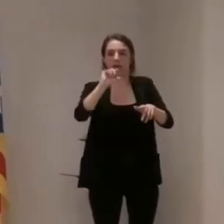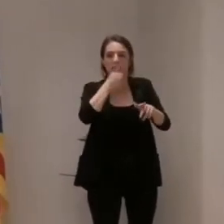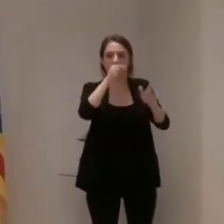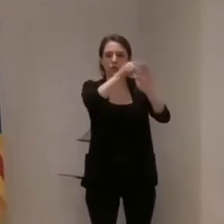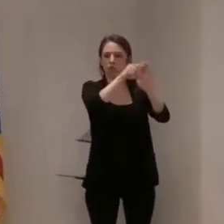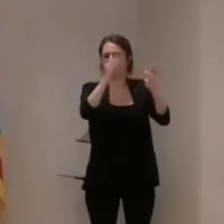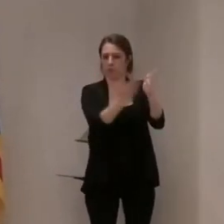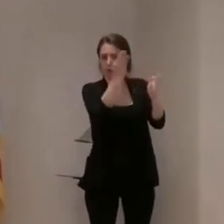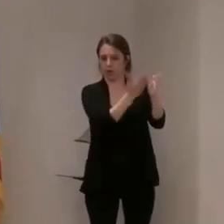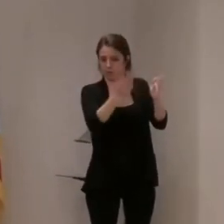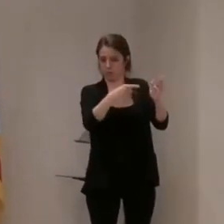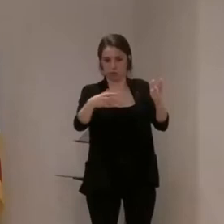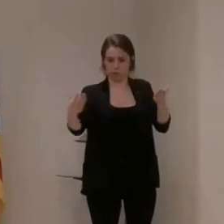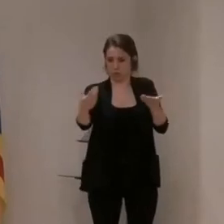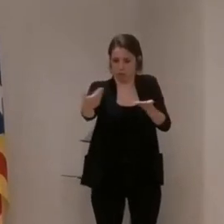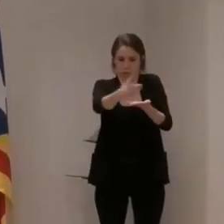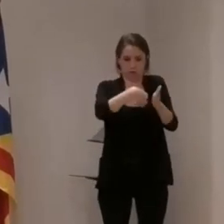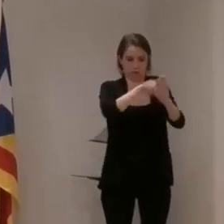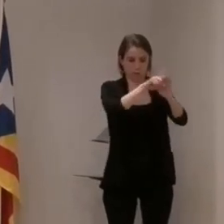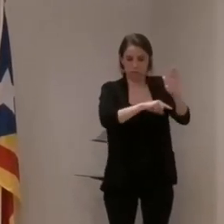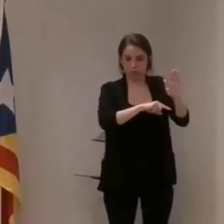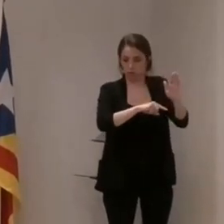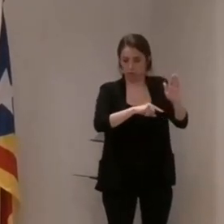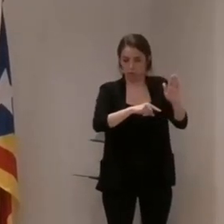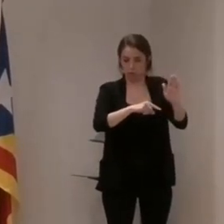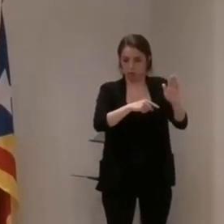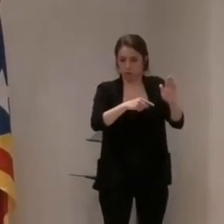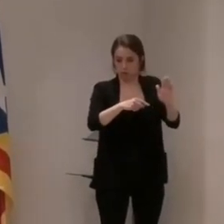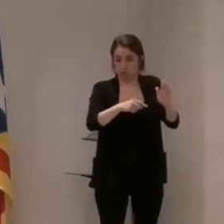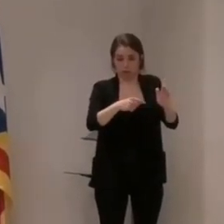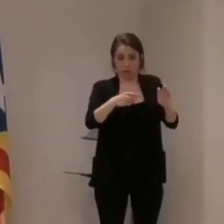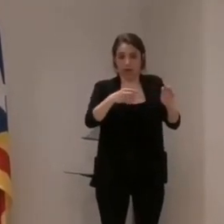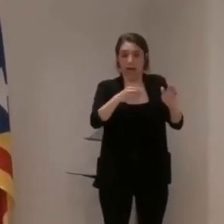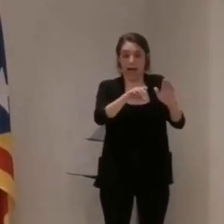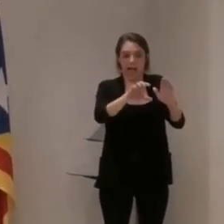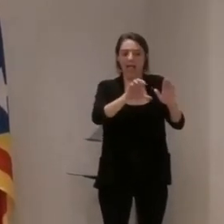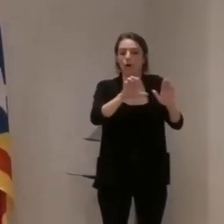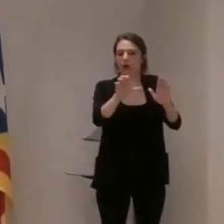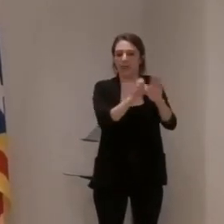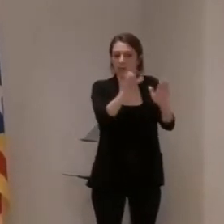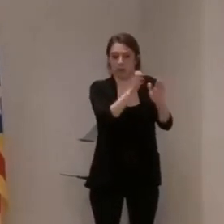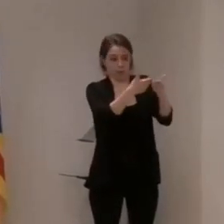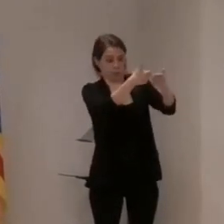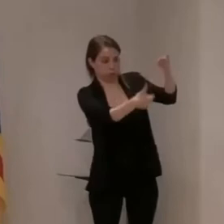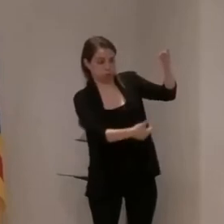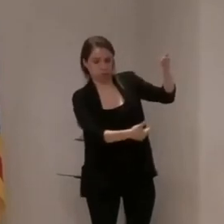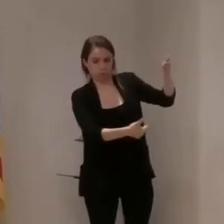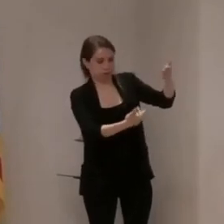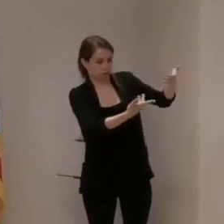Via Laietana a casa. Diríem, no. No, ja hi ha avui l'enciclopèdia, ja hi ha avui la veritat. Però el lloc